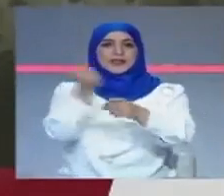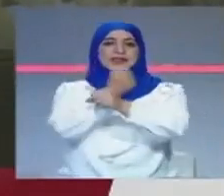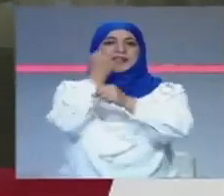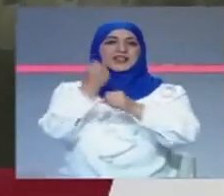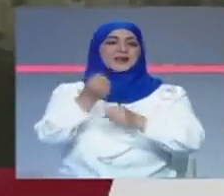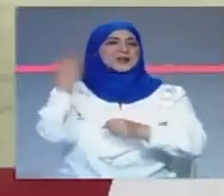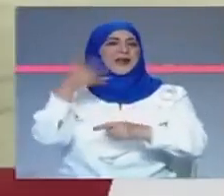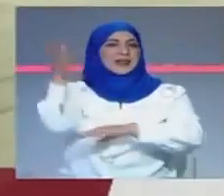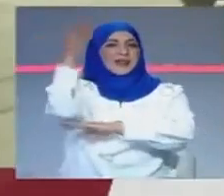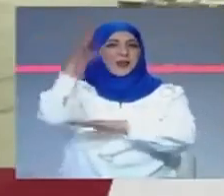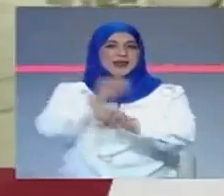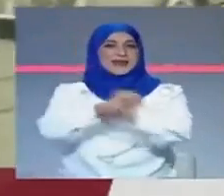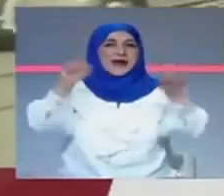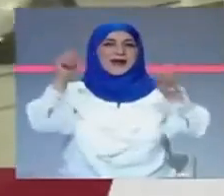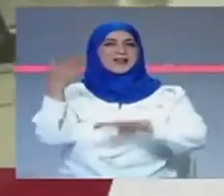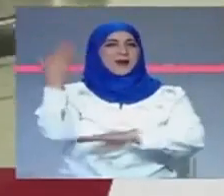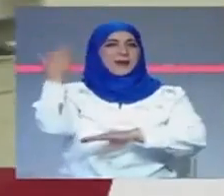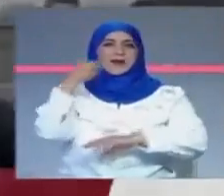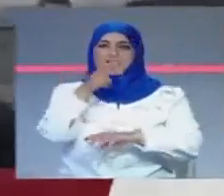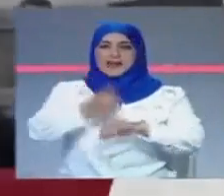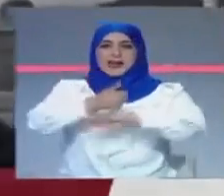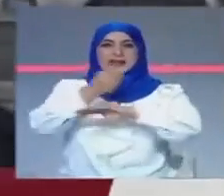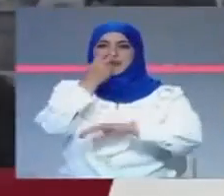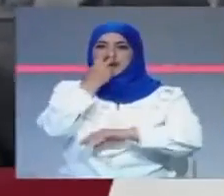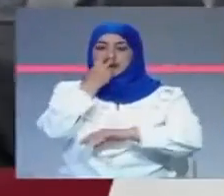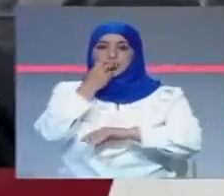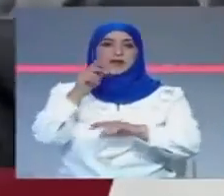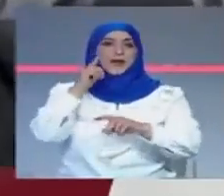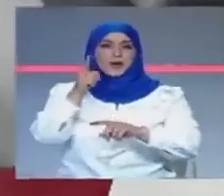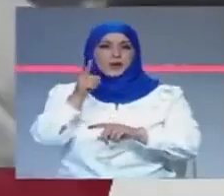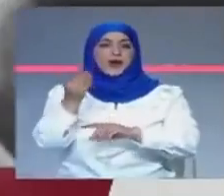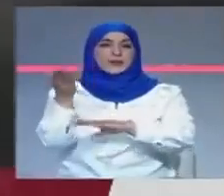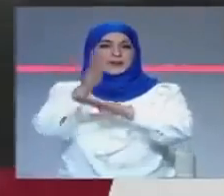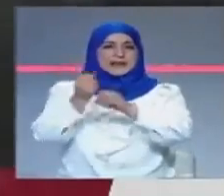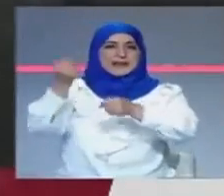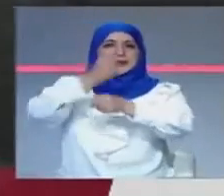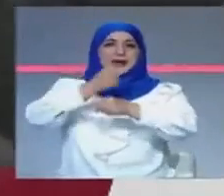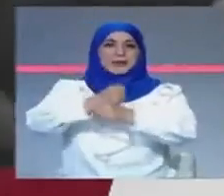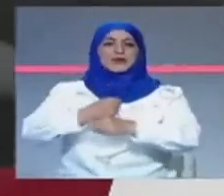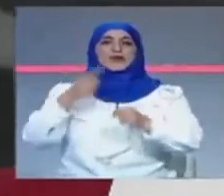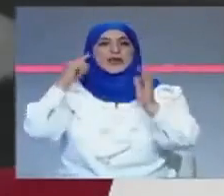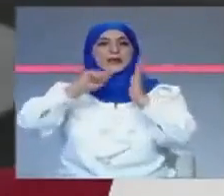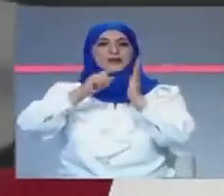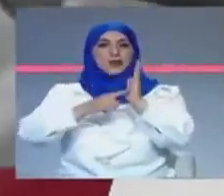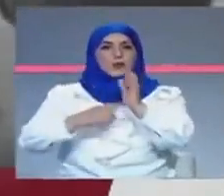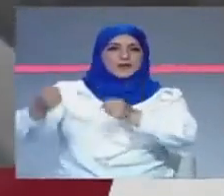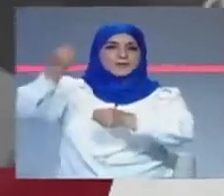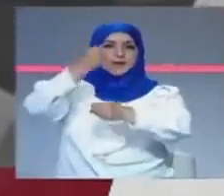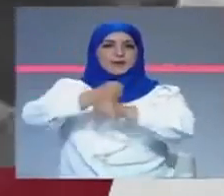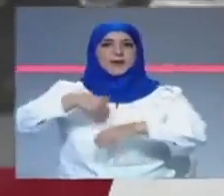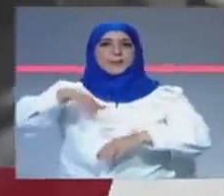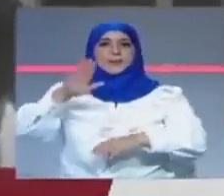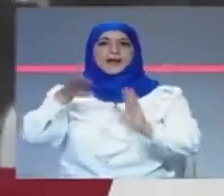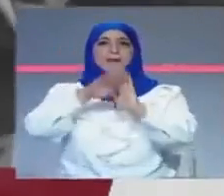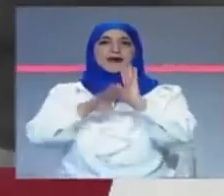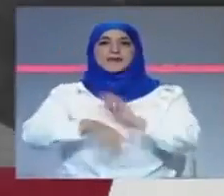لحبيب بورقيبه في بناء الدوله الوطنيه المستقله ودعم اسس هاو مرتكزاتها لكن نظام